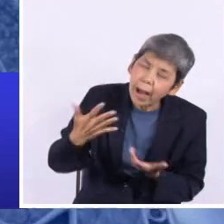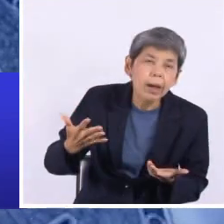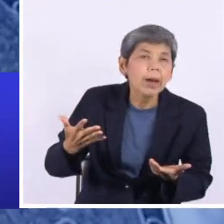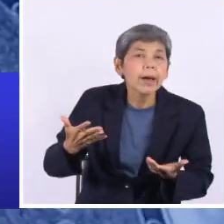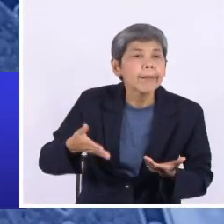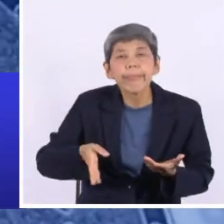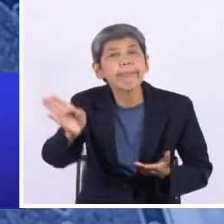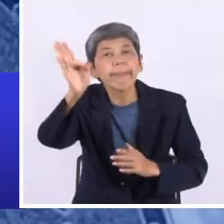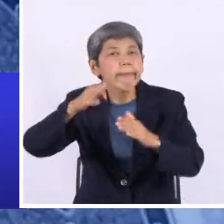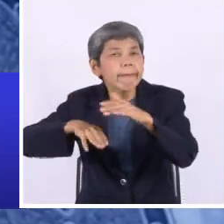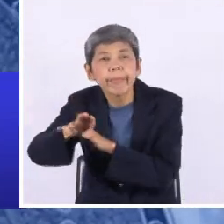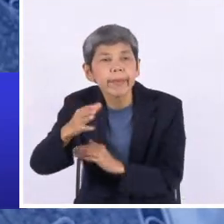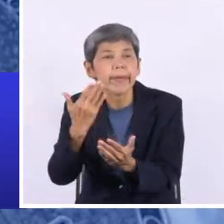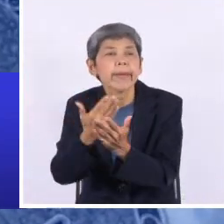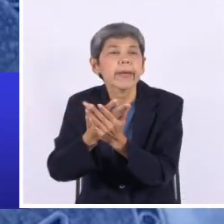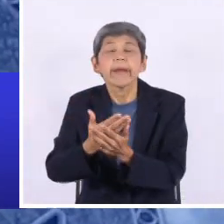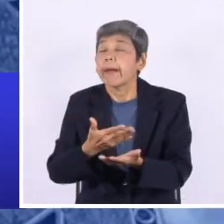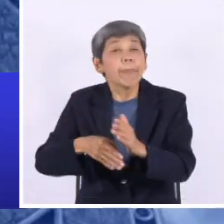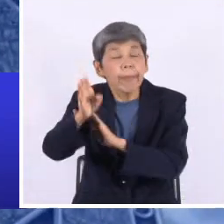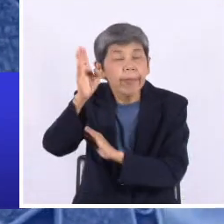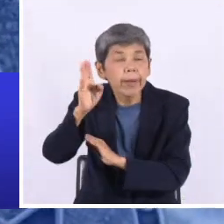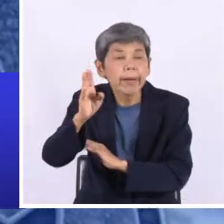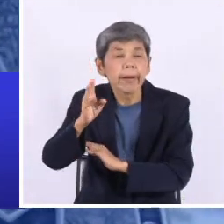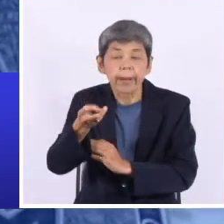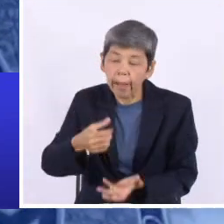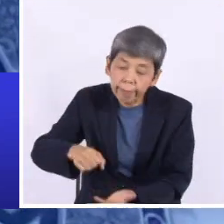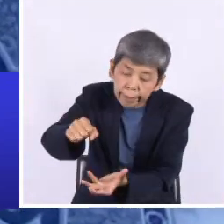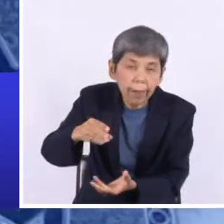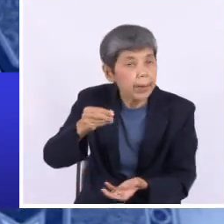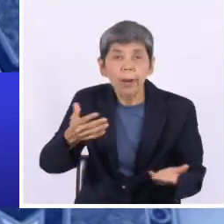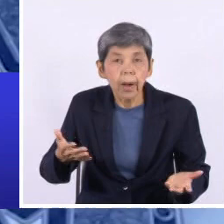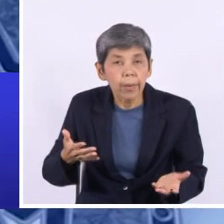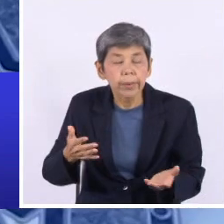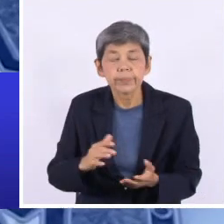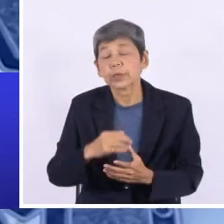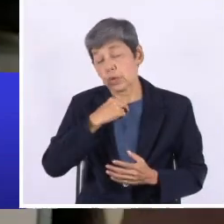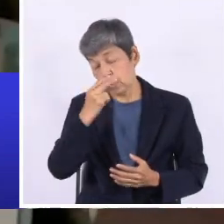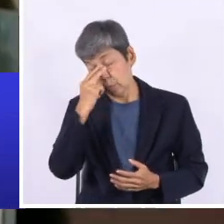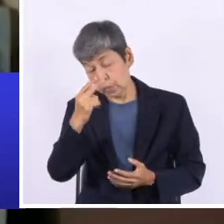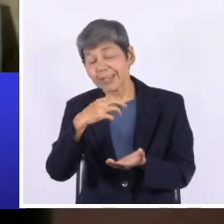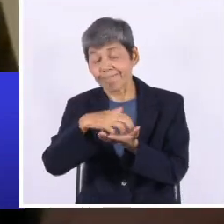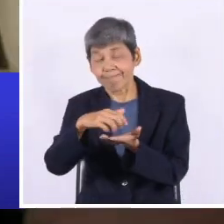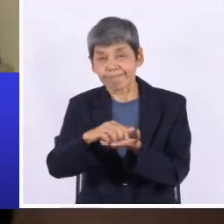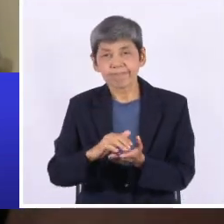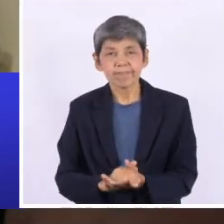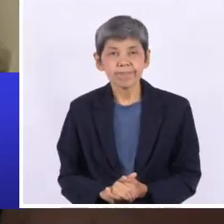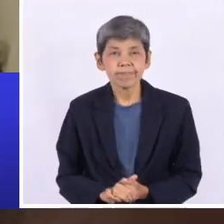ายหายไปเลยเอาเงินไปแล้วหน้าตาเฉยถุงข้าวก็ไม่เอามะนาวก็ไม่เอาเดี๋ยวฟังหน่อยนะคะคุณยายโหน